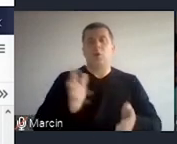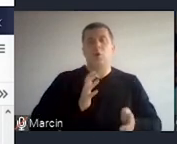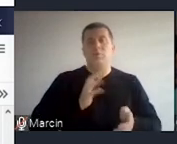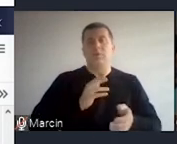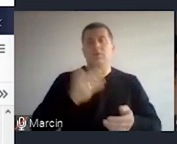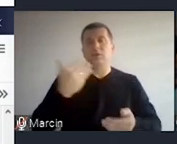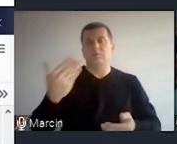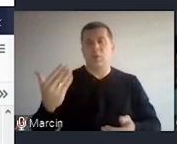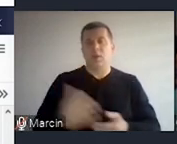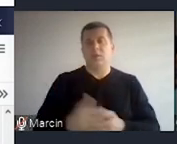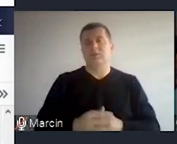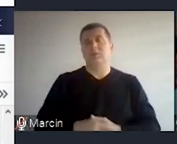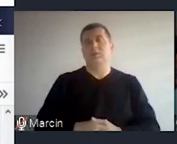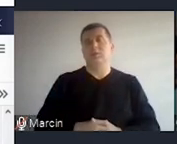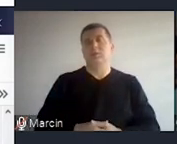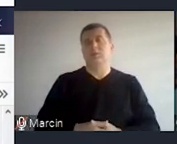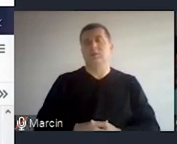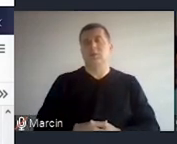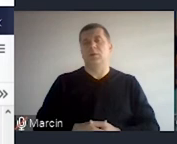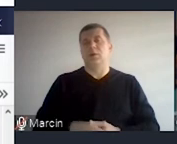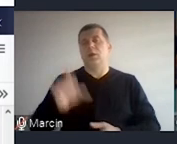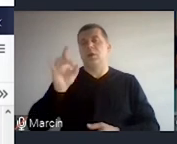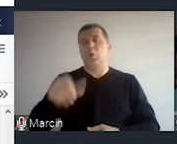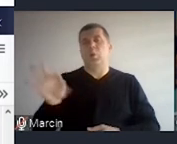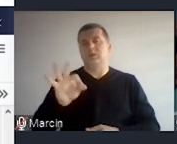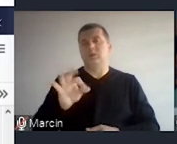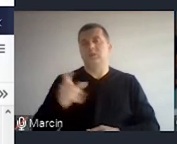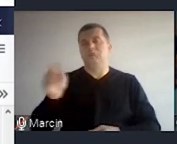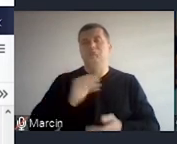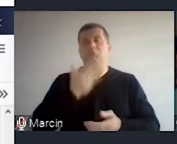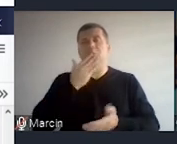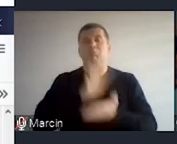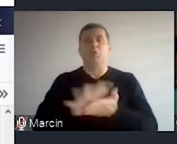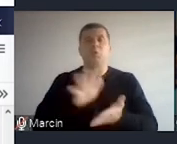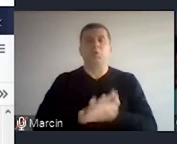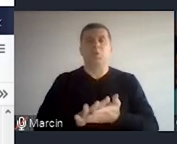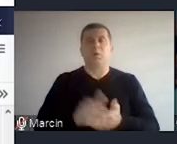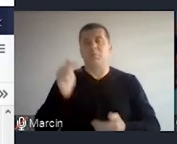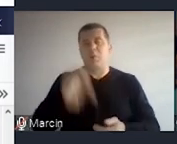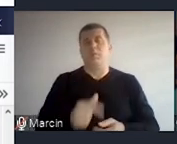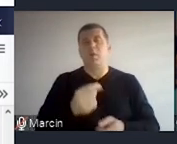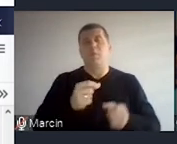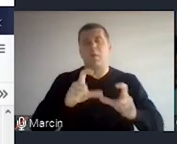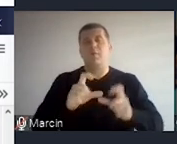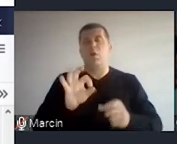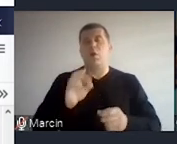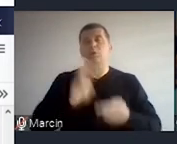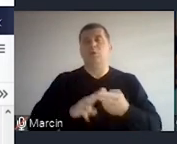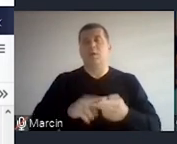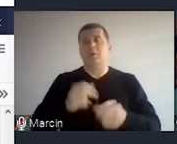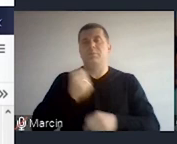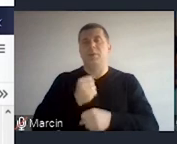społeczne, potencjalnie, kiedy odnoszę się do danych GUS-u, tam mam brutto, więc powinienem je powiększyć o składki